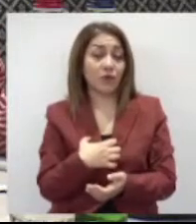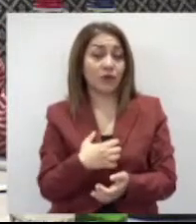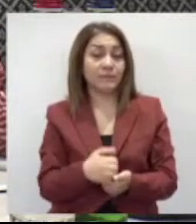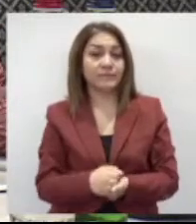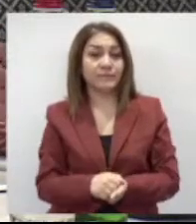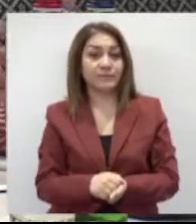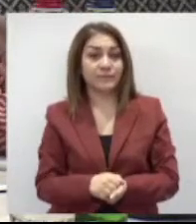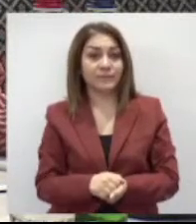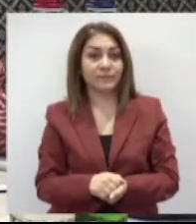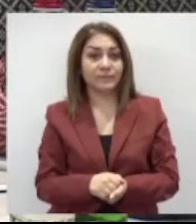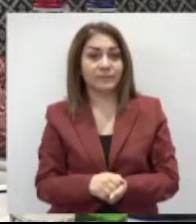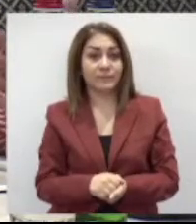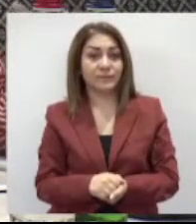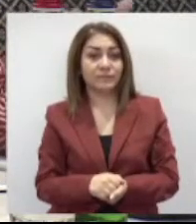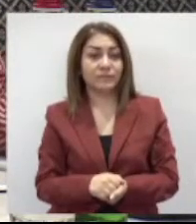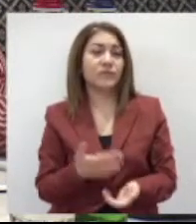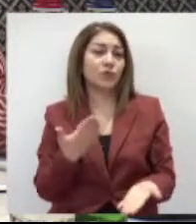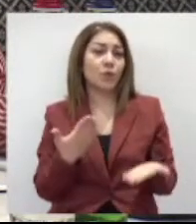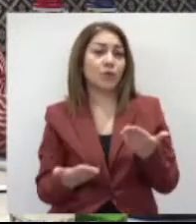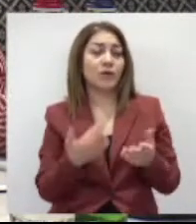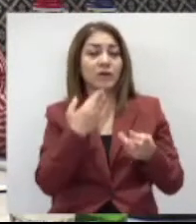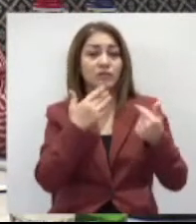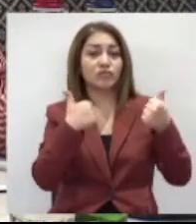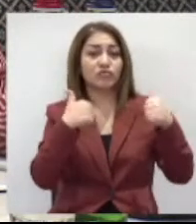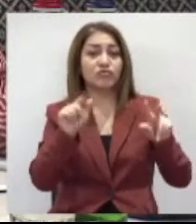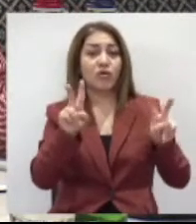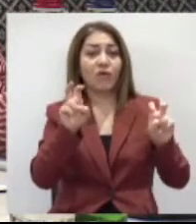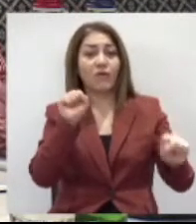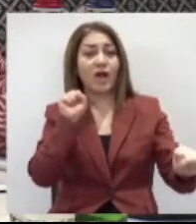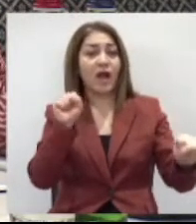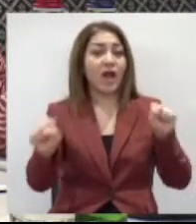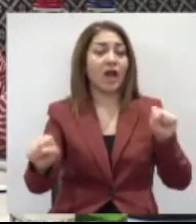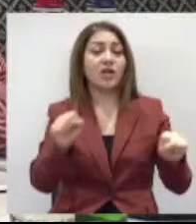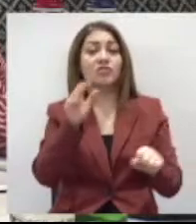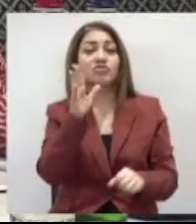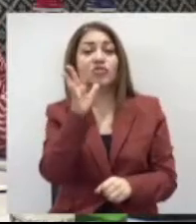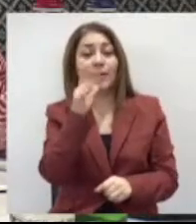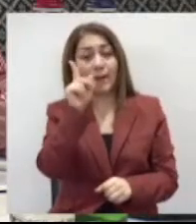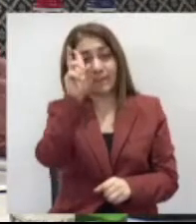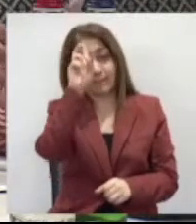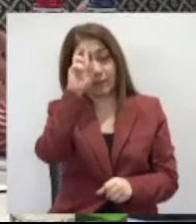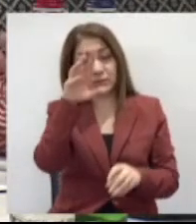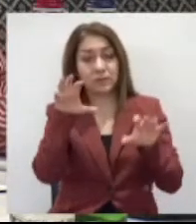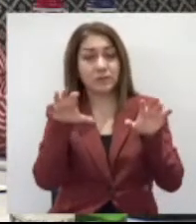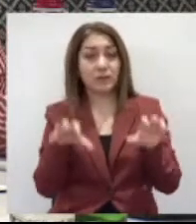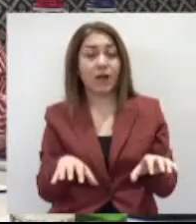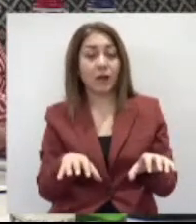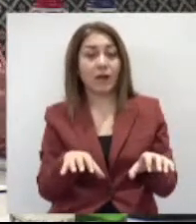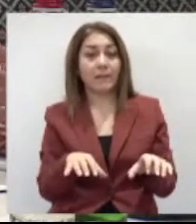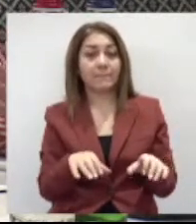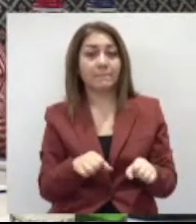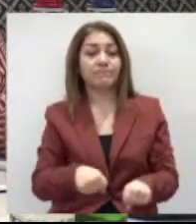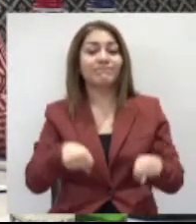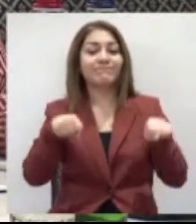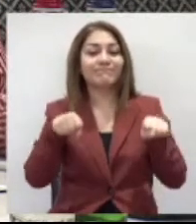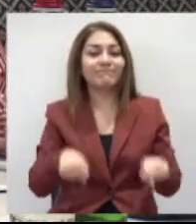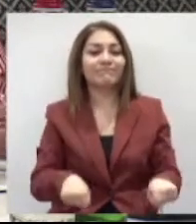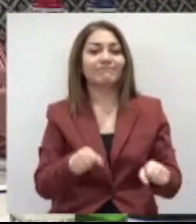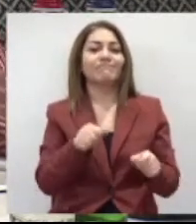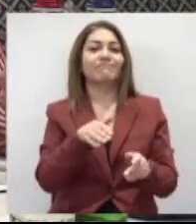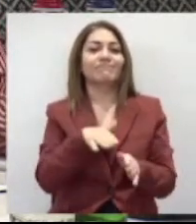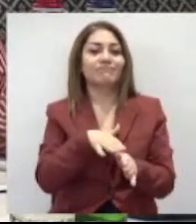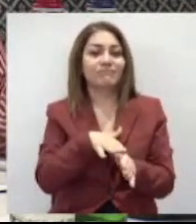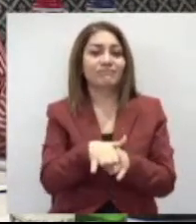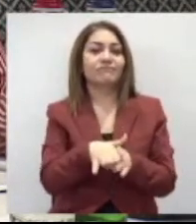արձանագրել, որովհետև օրինակ, հա, խորհրդարանական կառավարման ձևի պայմաններում հանրապետության նախագահի կարգավիճակը,